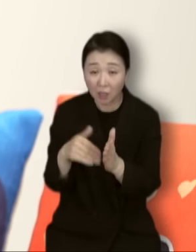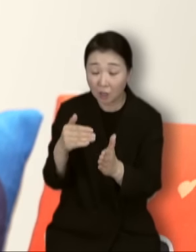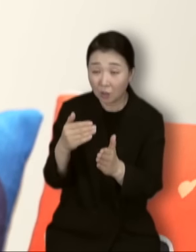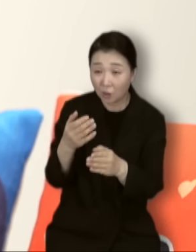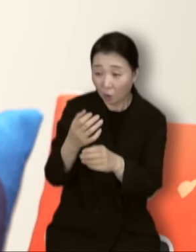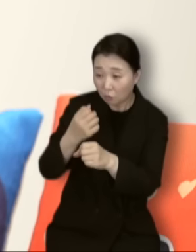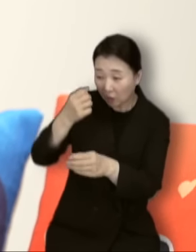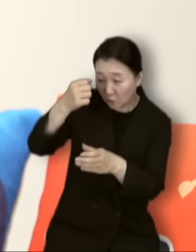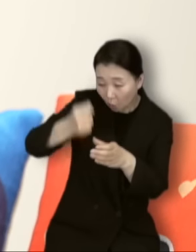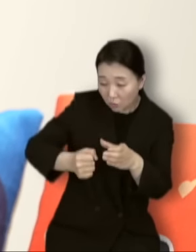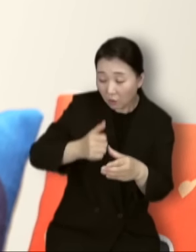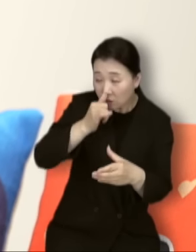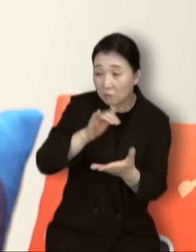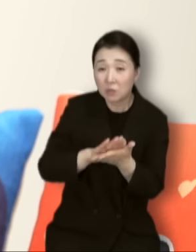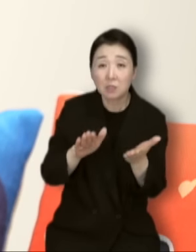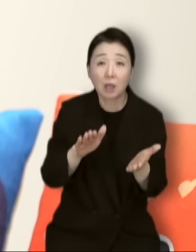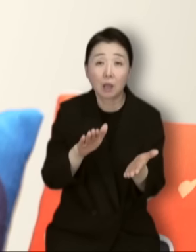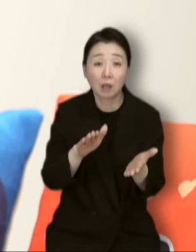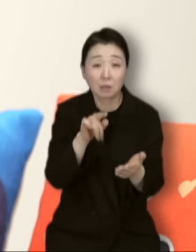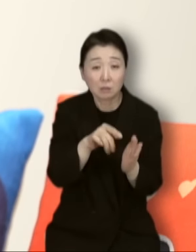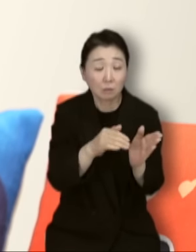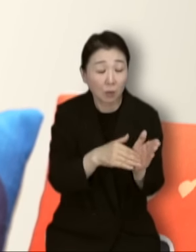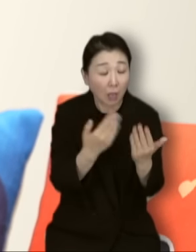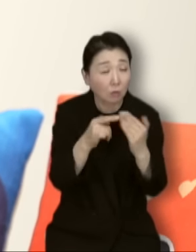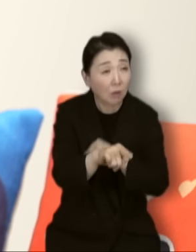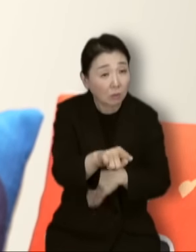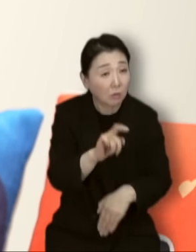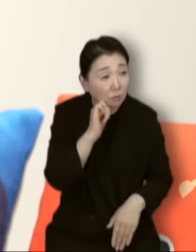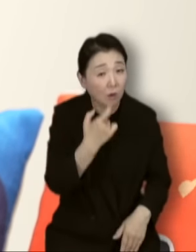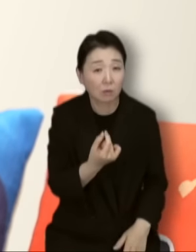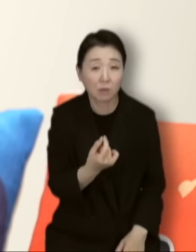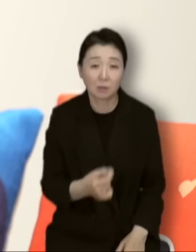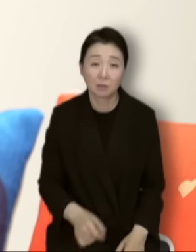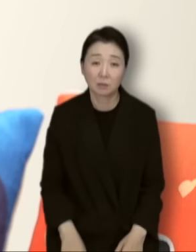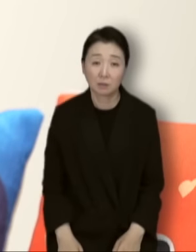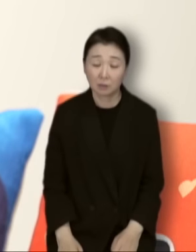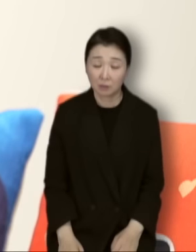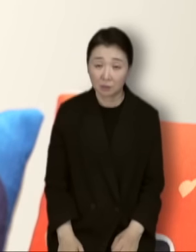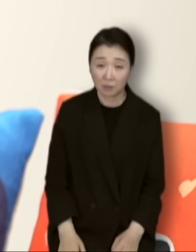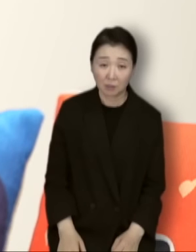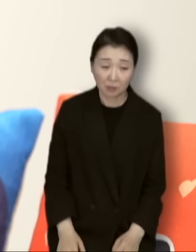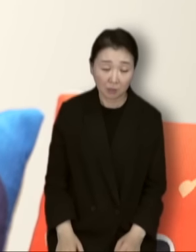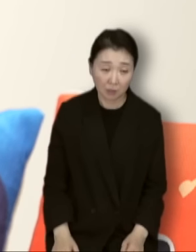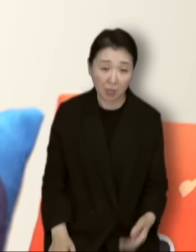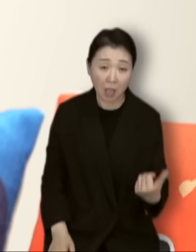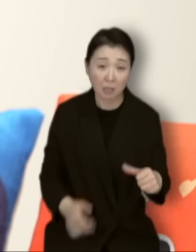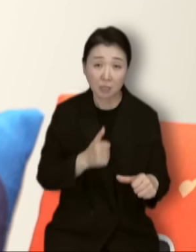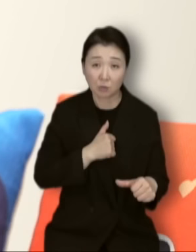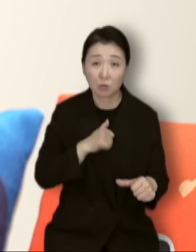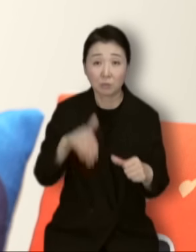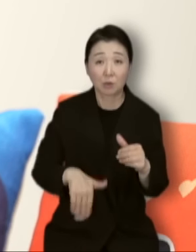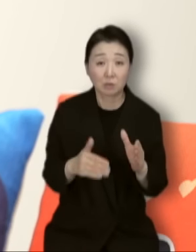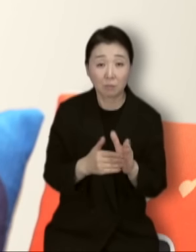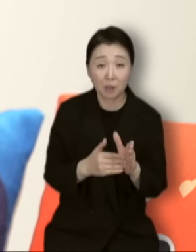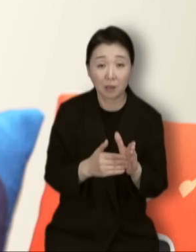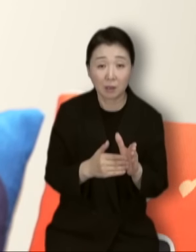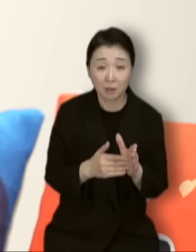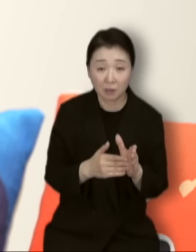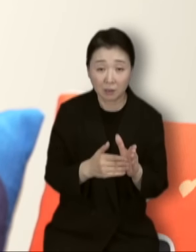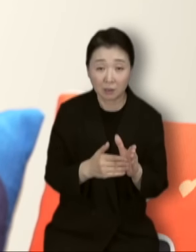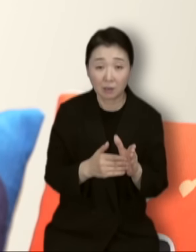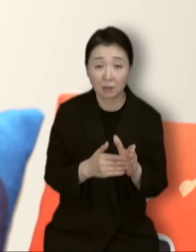우산이 꽂혀 있습니다 이런 거를 시키는 거예요 학교를 찾아갔어 선생님 너무 어렵습니다 애가 자존감이 떨어지죠